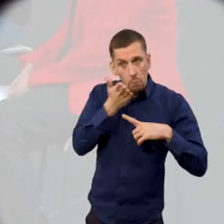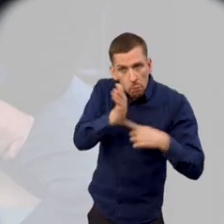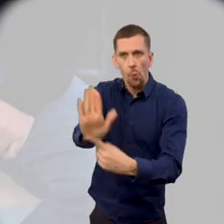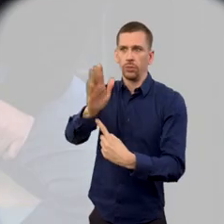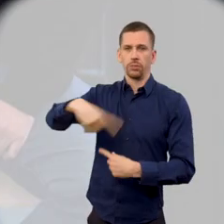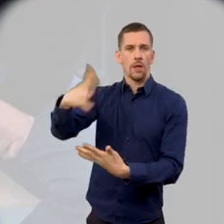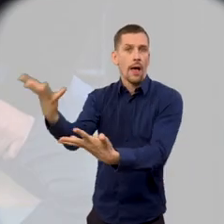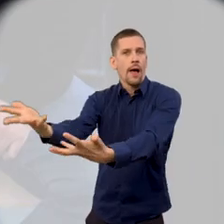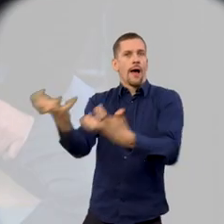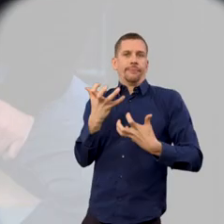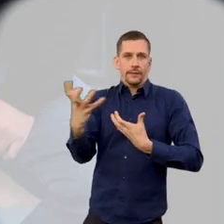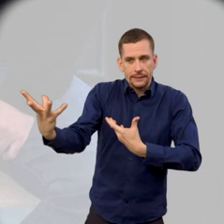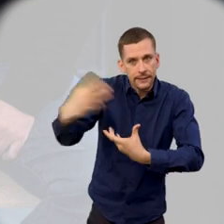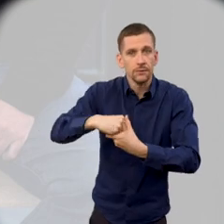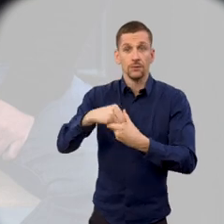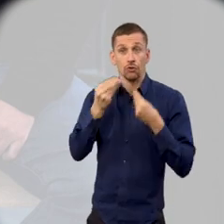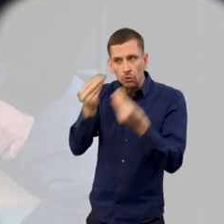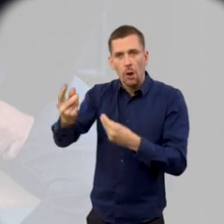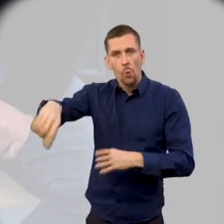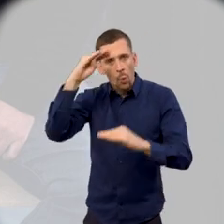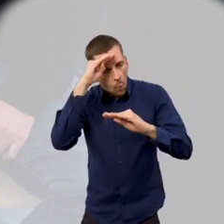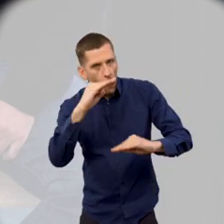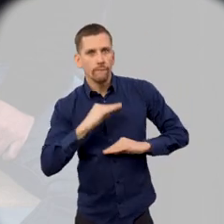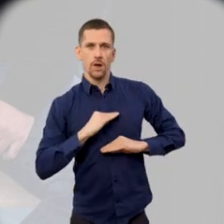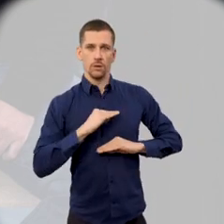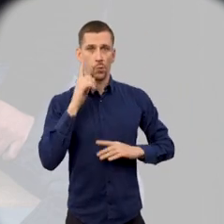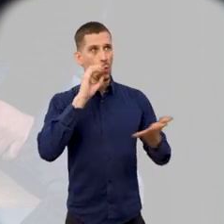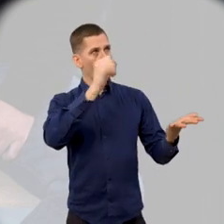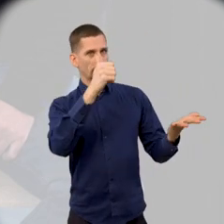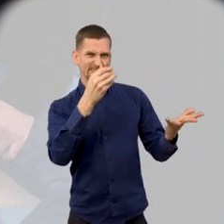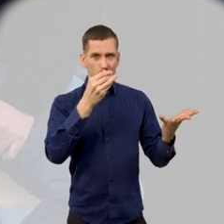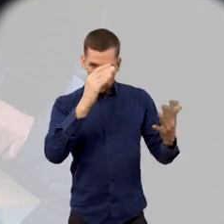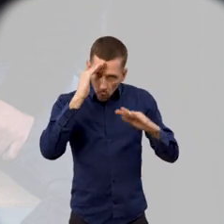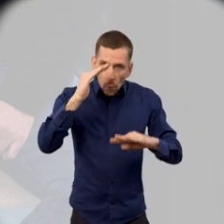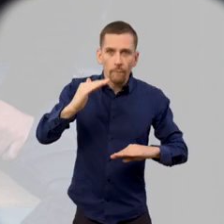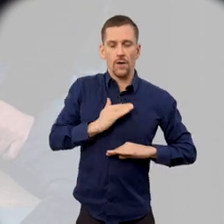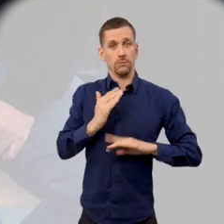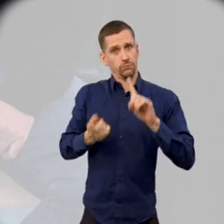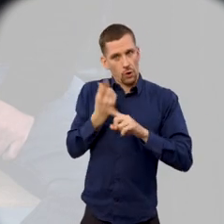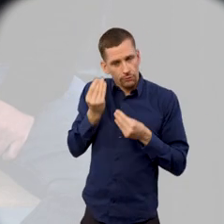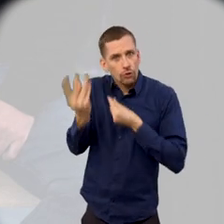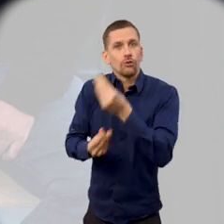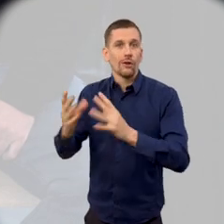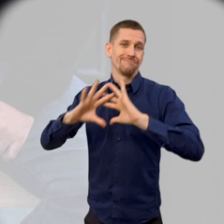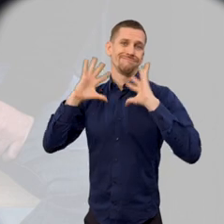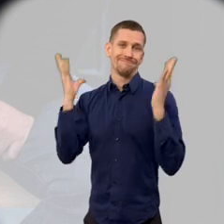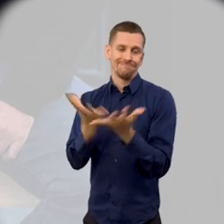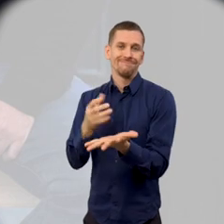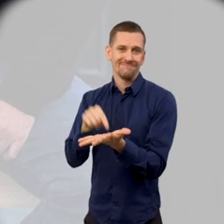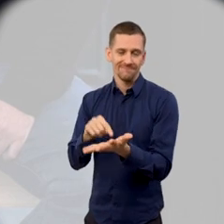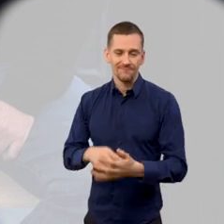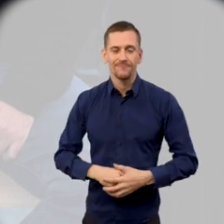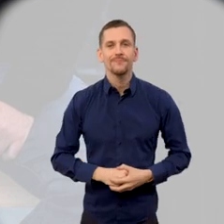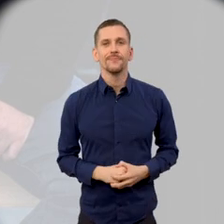fait, qui les mettent en confiance sur le sujet, puisque souvent, on a un souci sur les questions de science ou